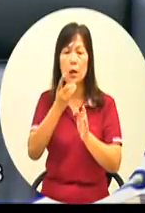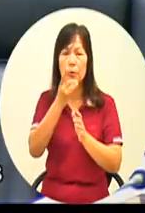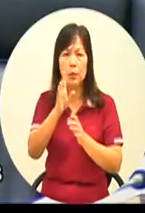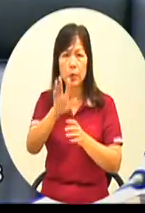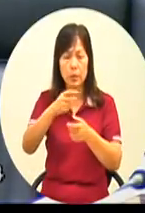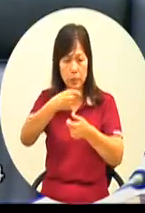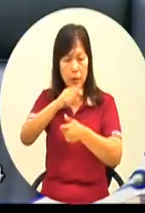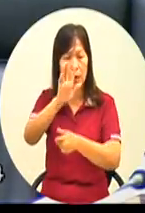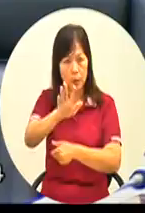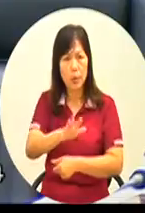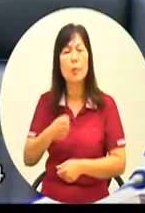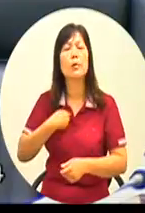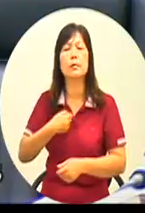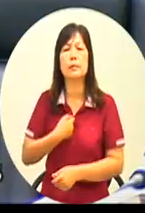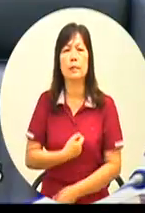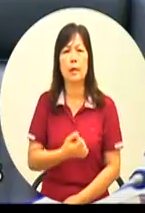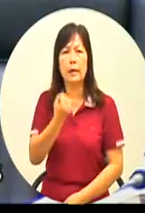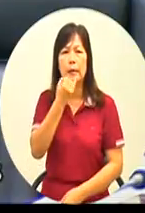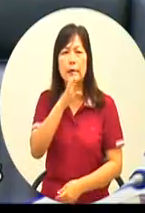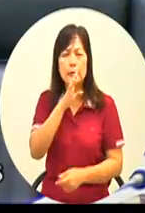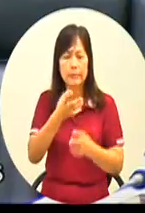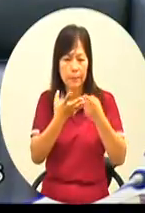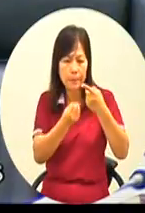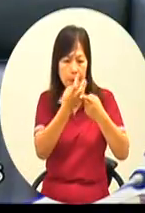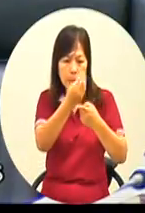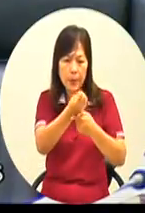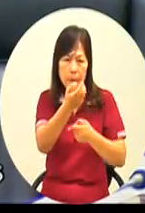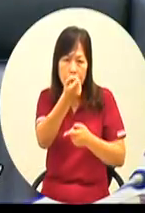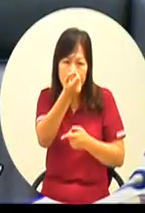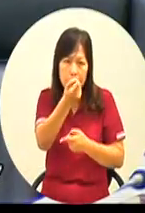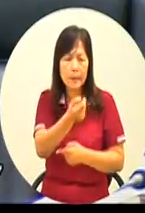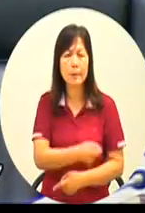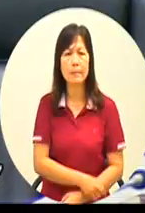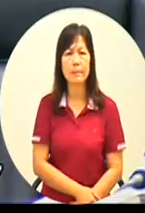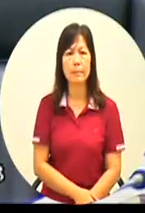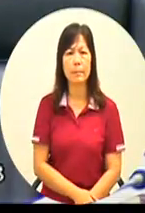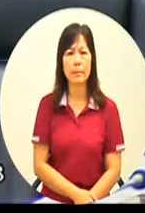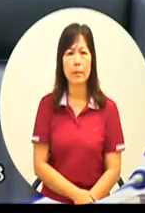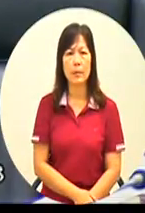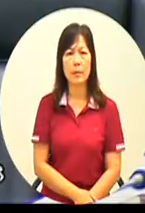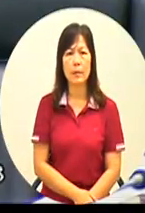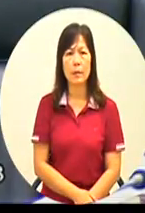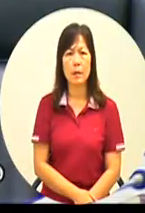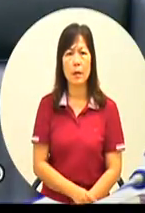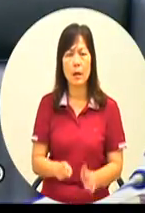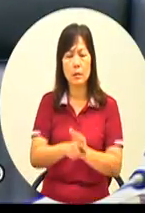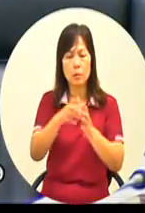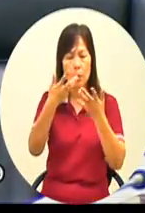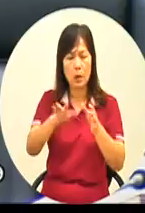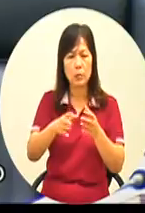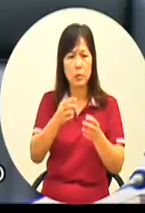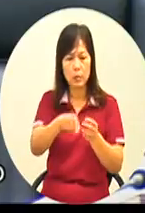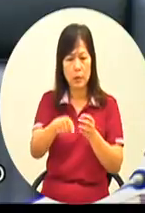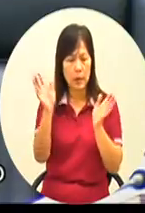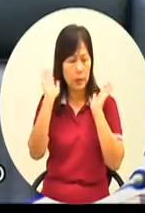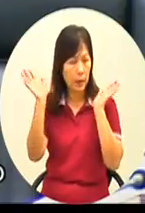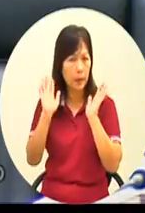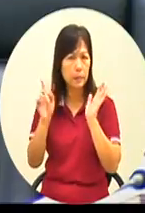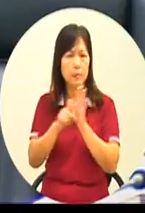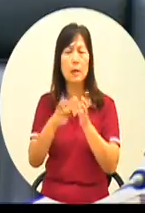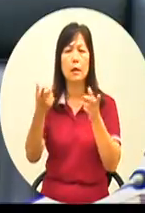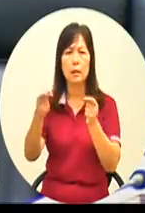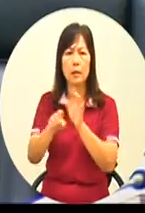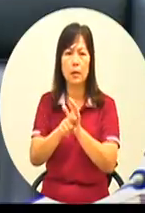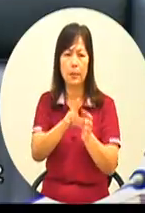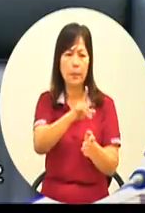程，我知道，但是他的比例其实不是很高。那我所了解的是，我们很多新住民的孩子依然是不